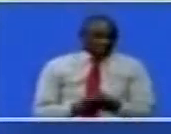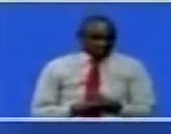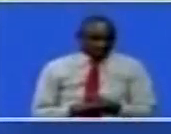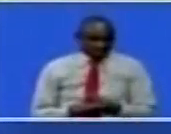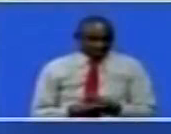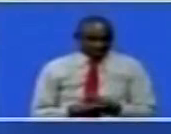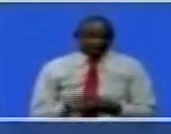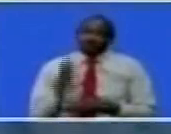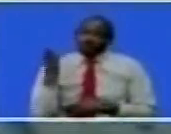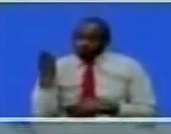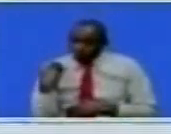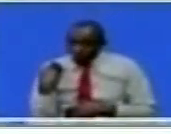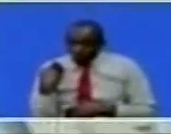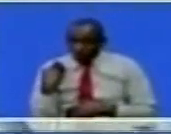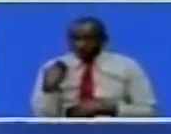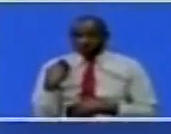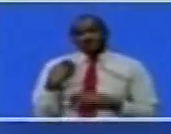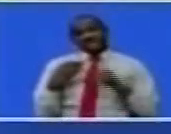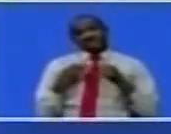mwaka wa 45.